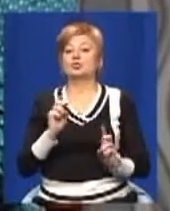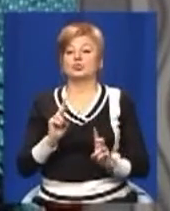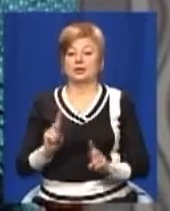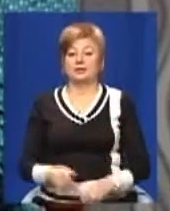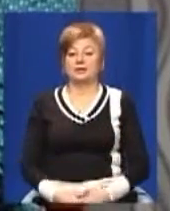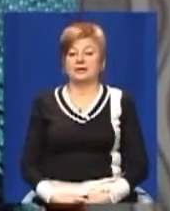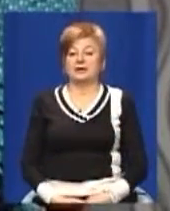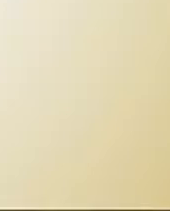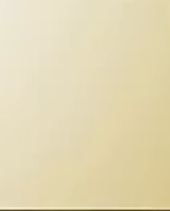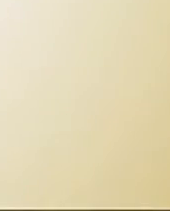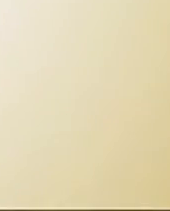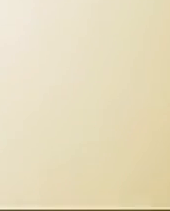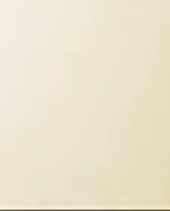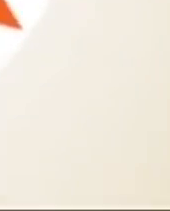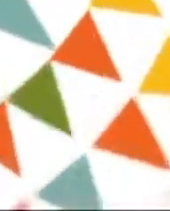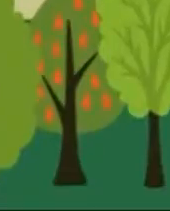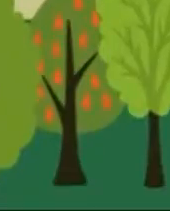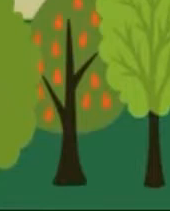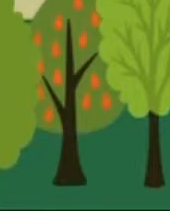такий. Давайте.